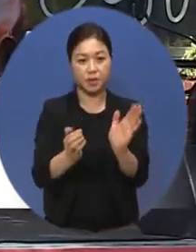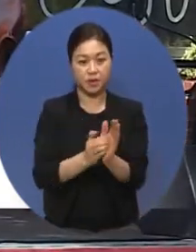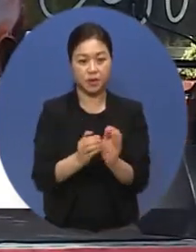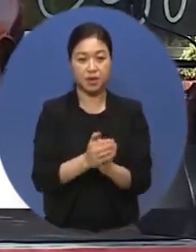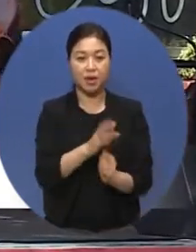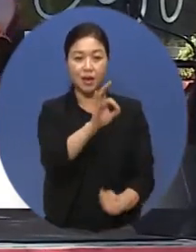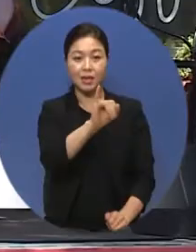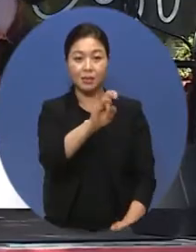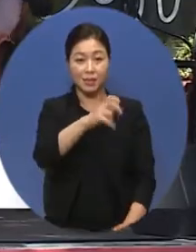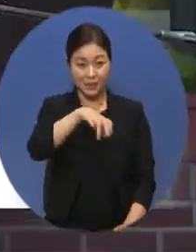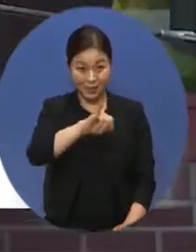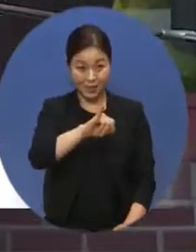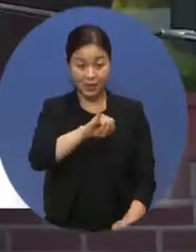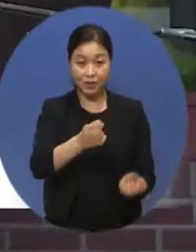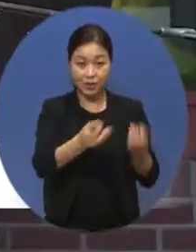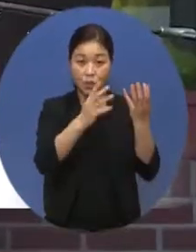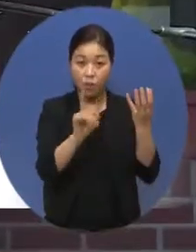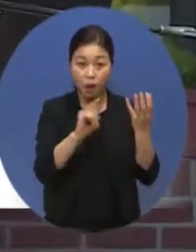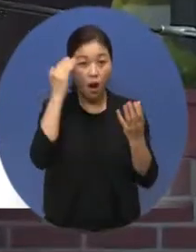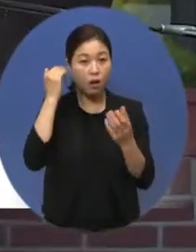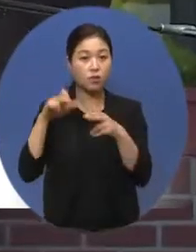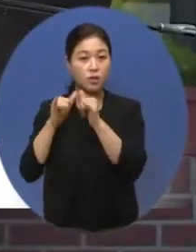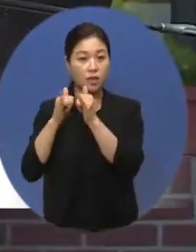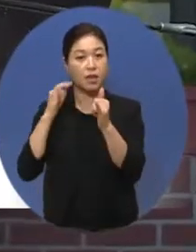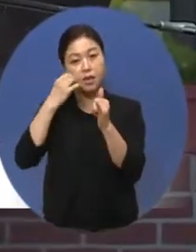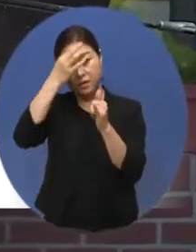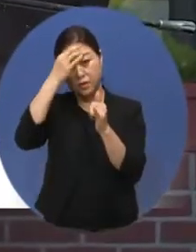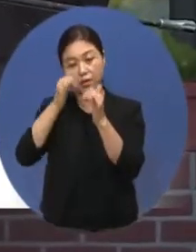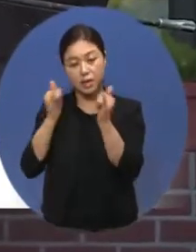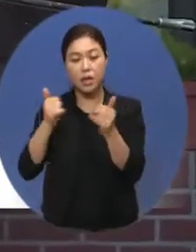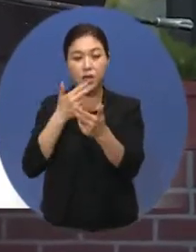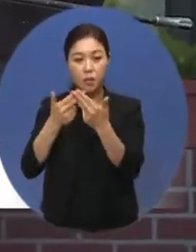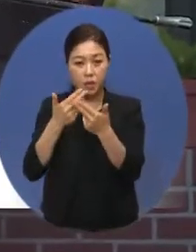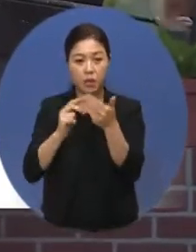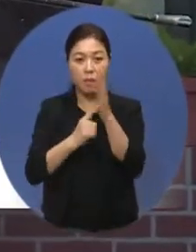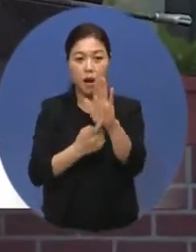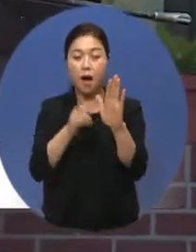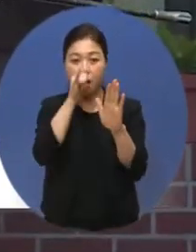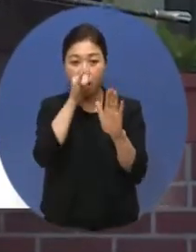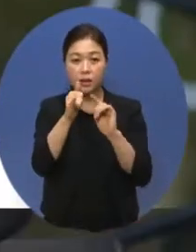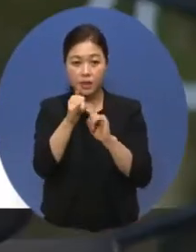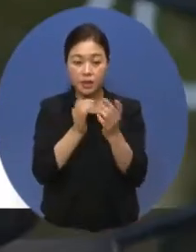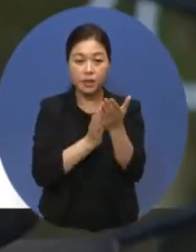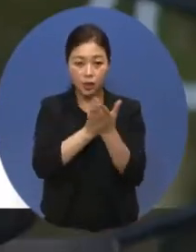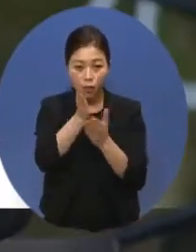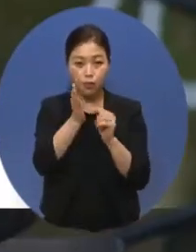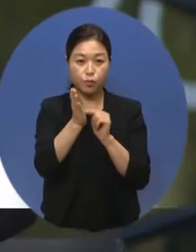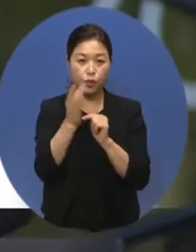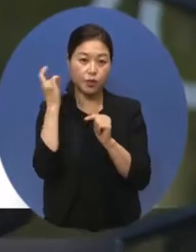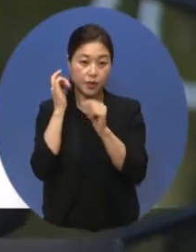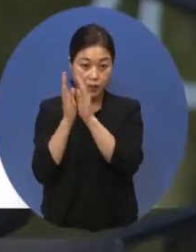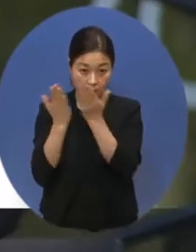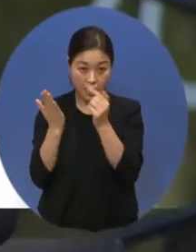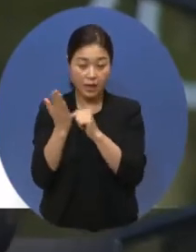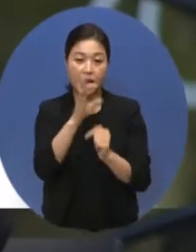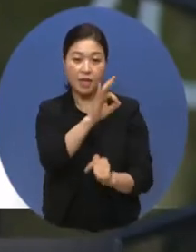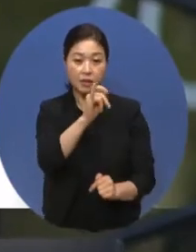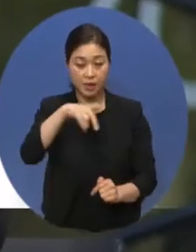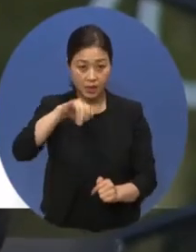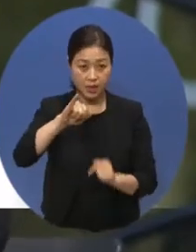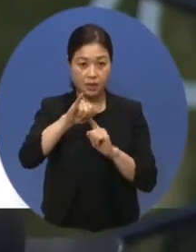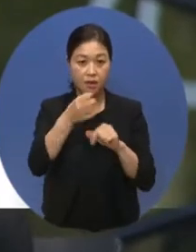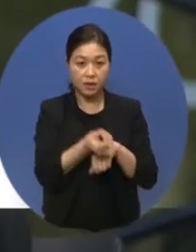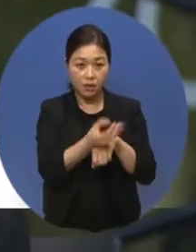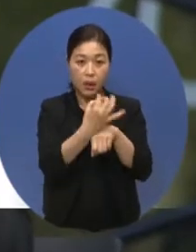이미지쇼는 한국장애예술인협회에서 발간하는 장애인 예술 전문 매거진 이미지를 이야기를 전달하는 것에